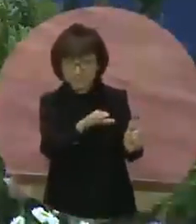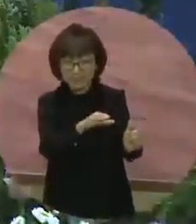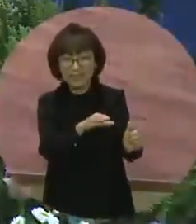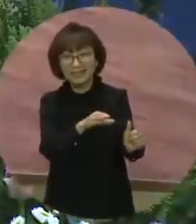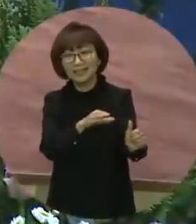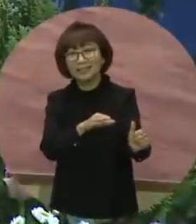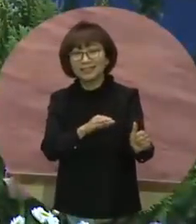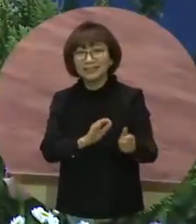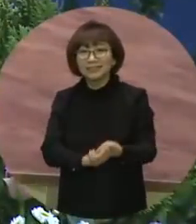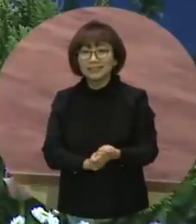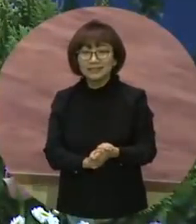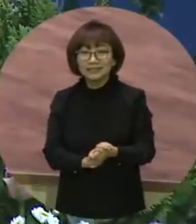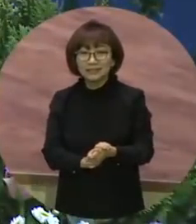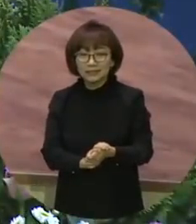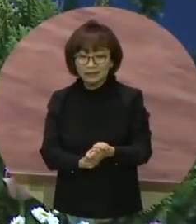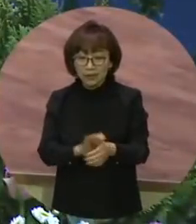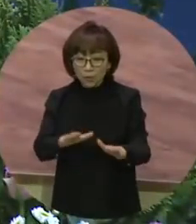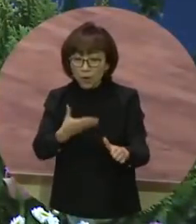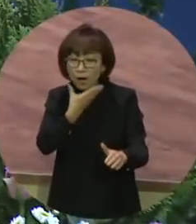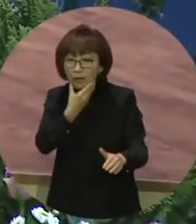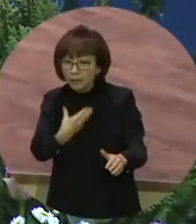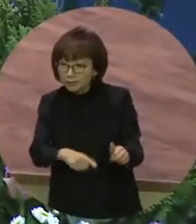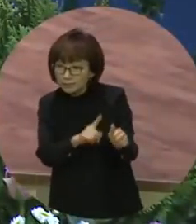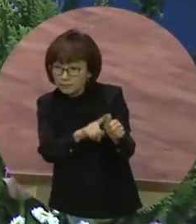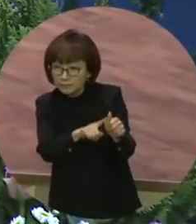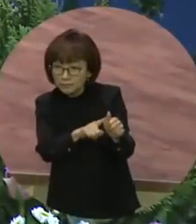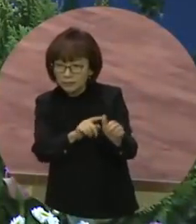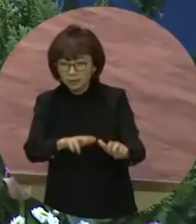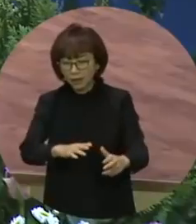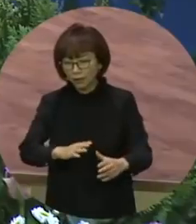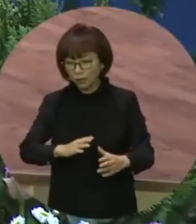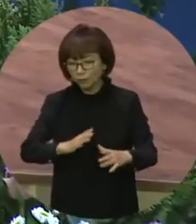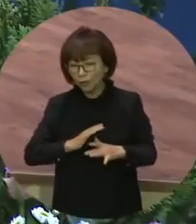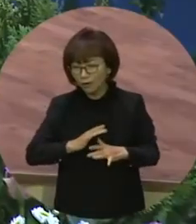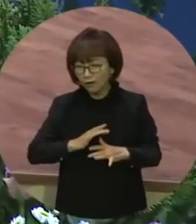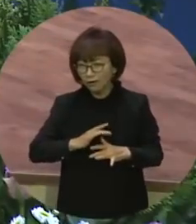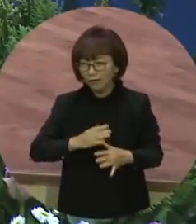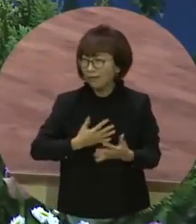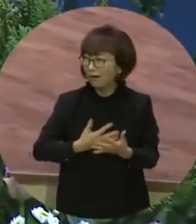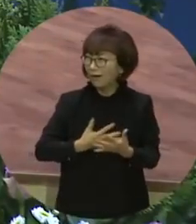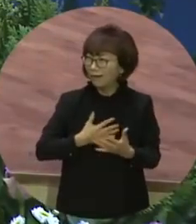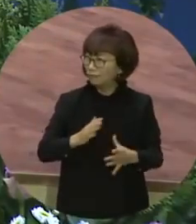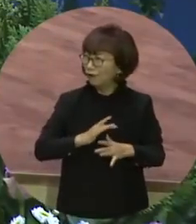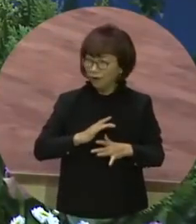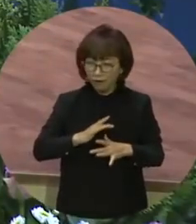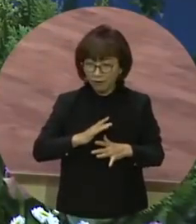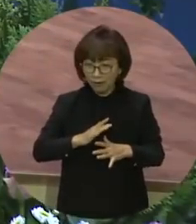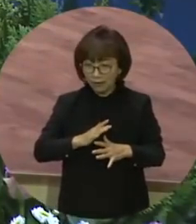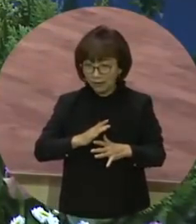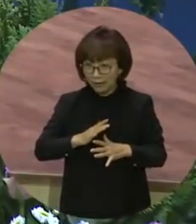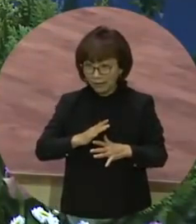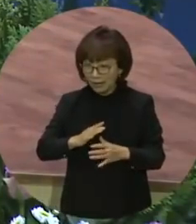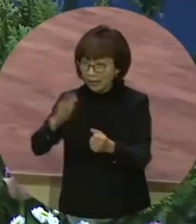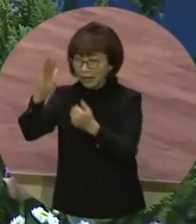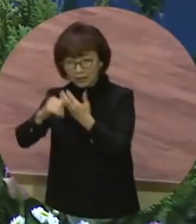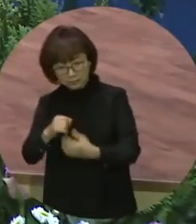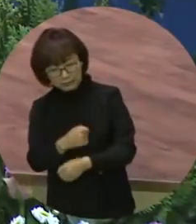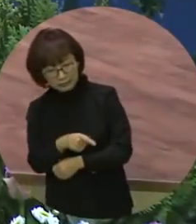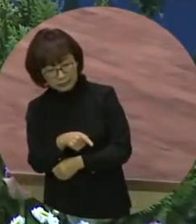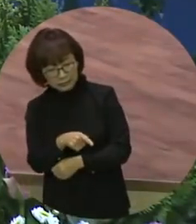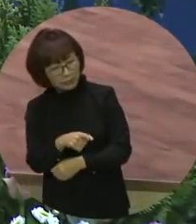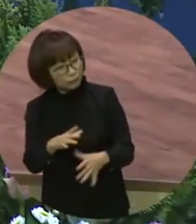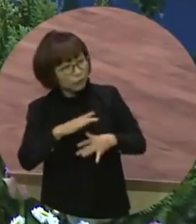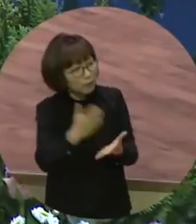말씀의 내용을 보면요, 아브라함이 지금 두려워하고 있는 것을 볼 수 있어요. 두려워하고 있으니까 두려워하지 말라는